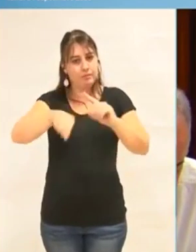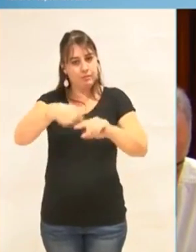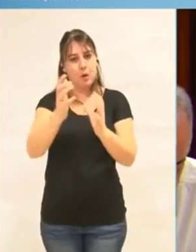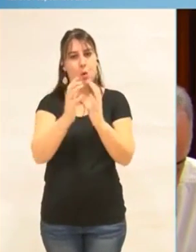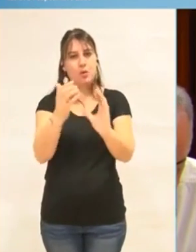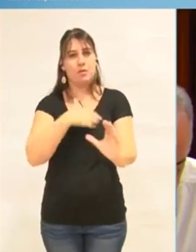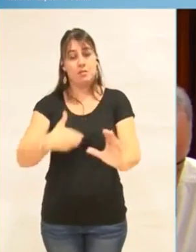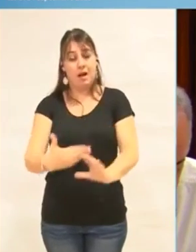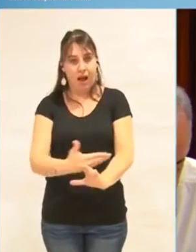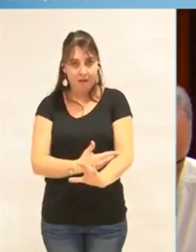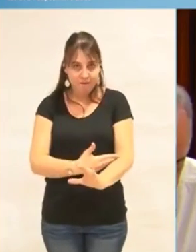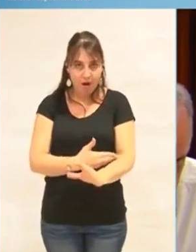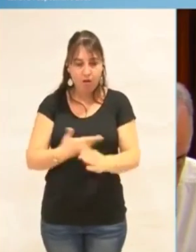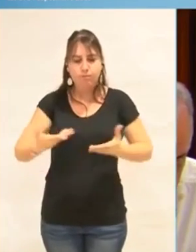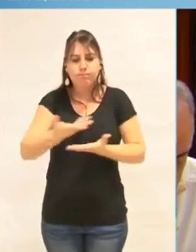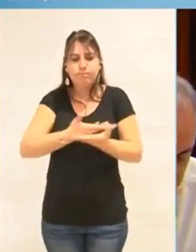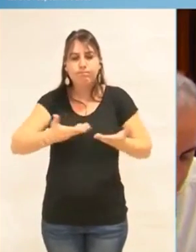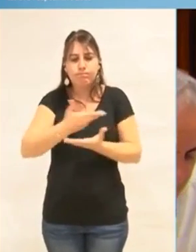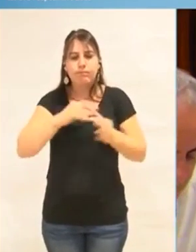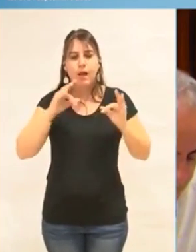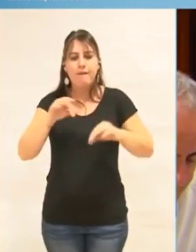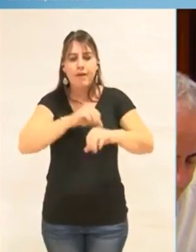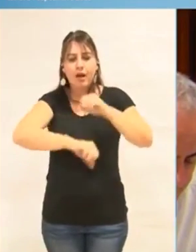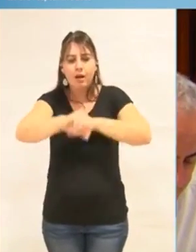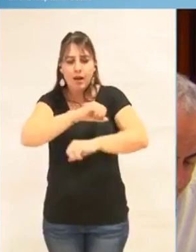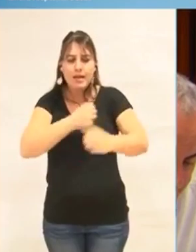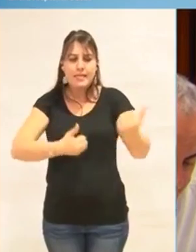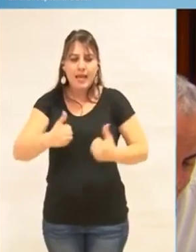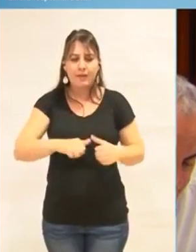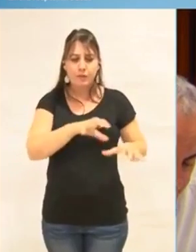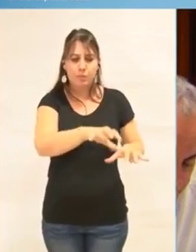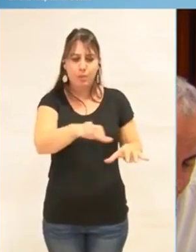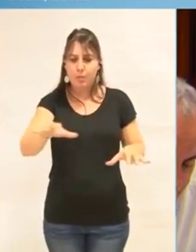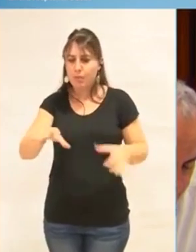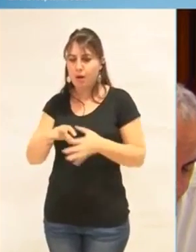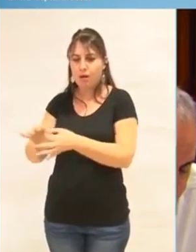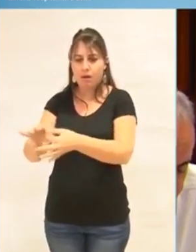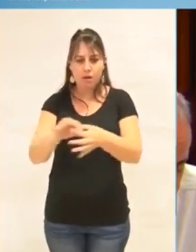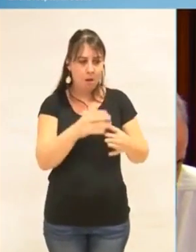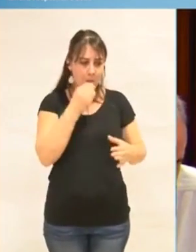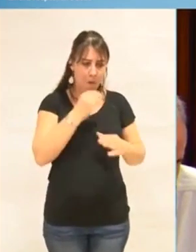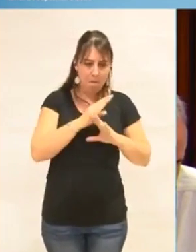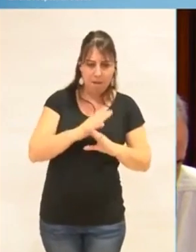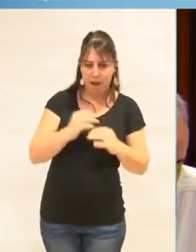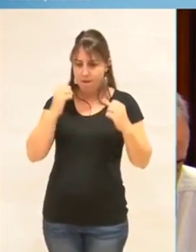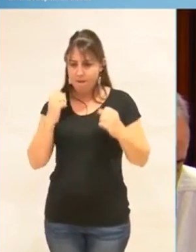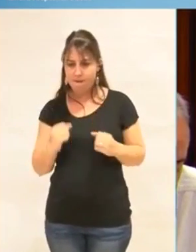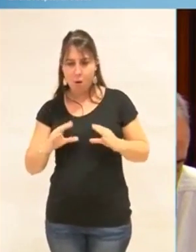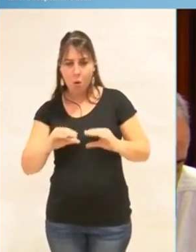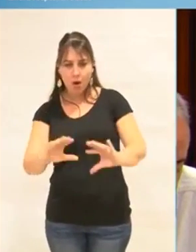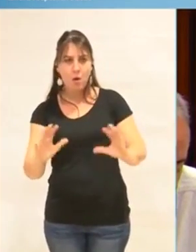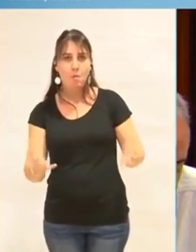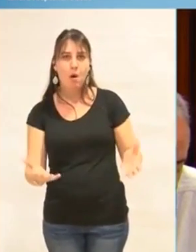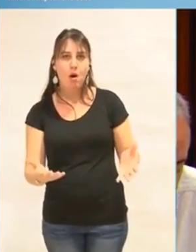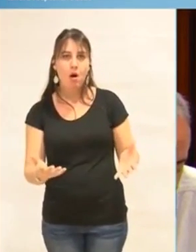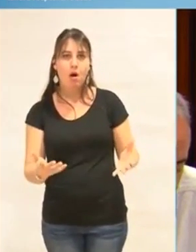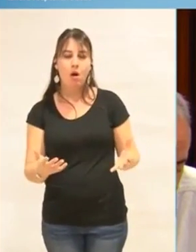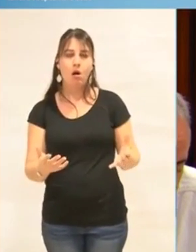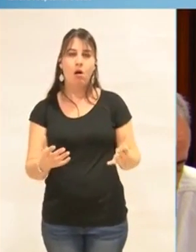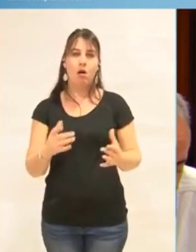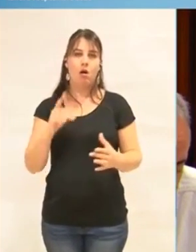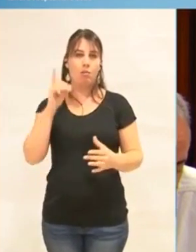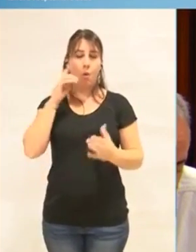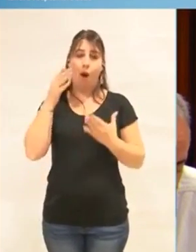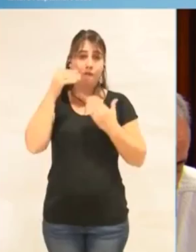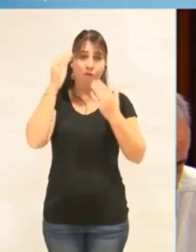municipal. Regardons ce que ça veut dire en termes d'organisation des services, voir si on y est prêt et comment on peut le mettre en œuvre, avant de partir sur des